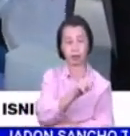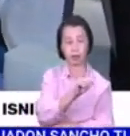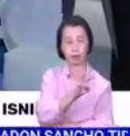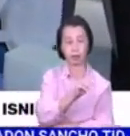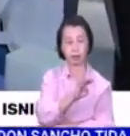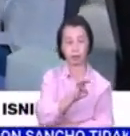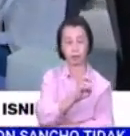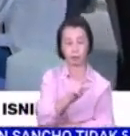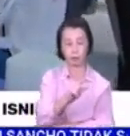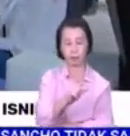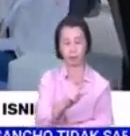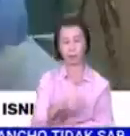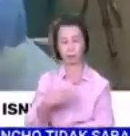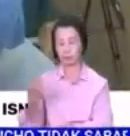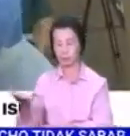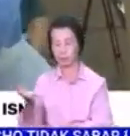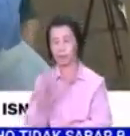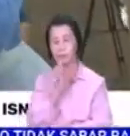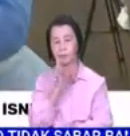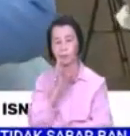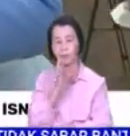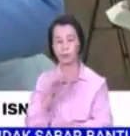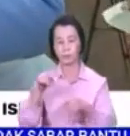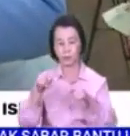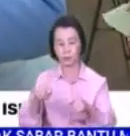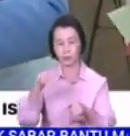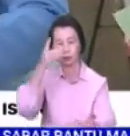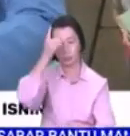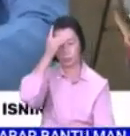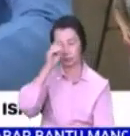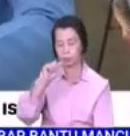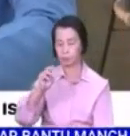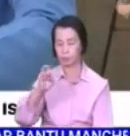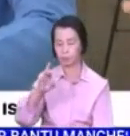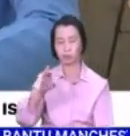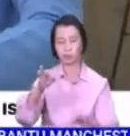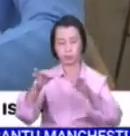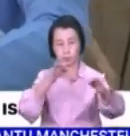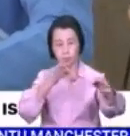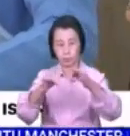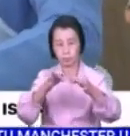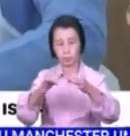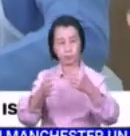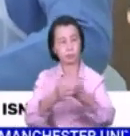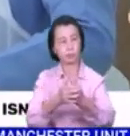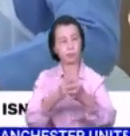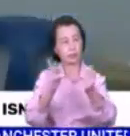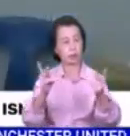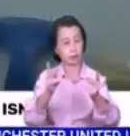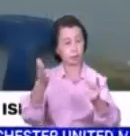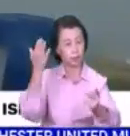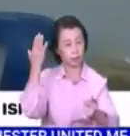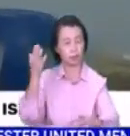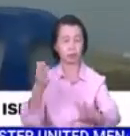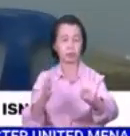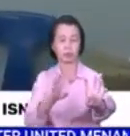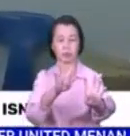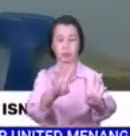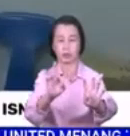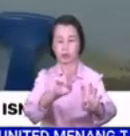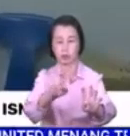imunisasi COVID-19 kebangsaan di bahagian Limbang, Dato' Ahmad Awang Tengah menjelaskan setakat Khamis lalu, seramai